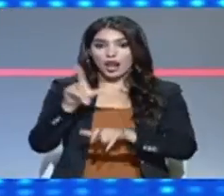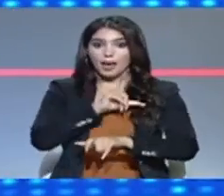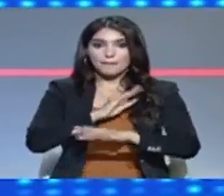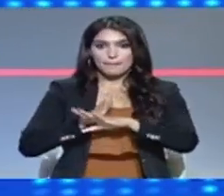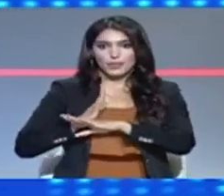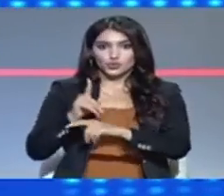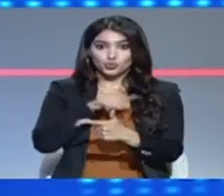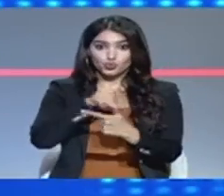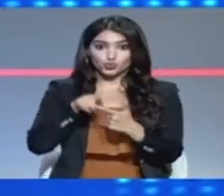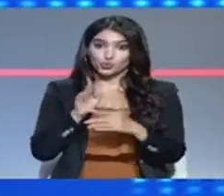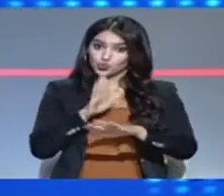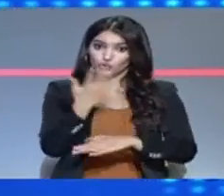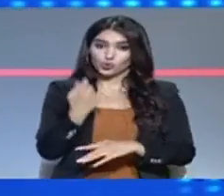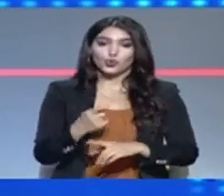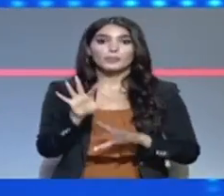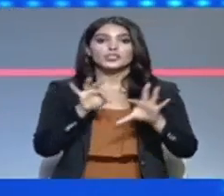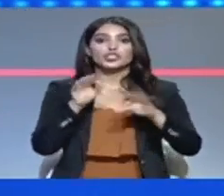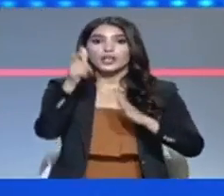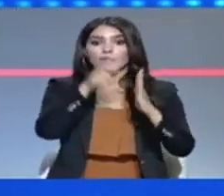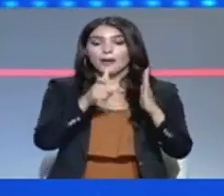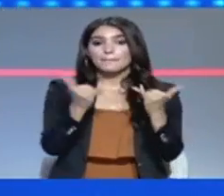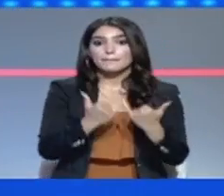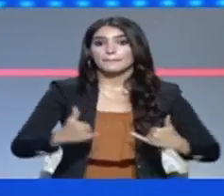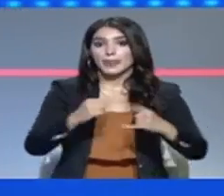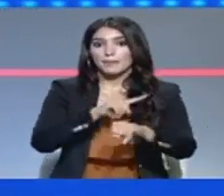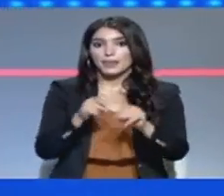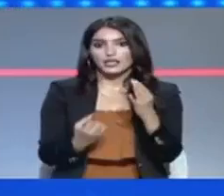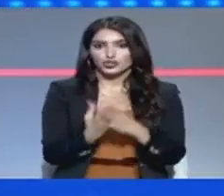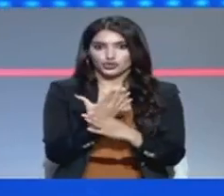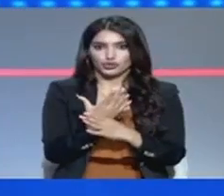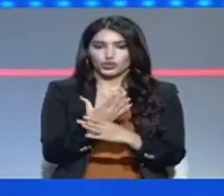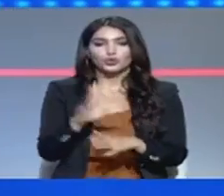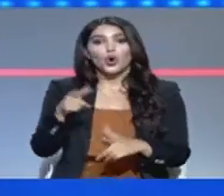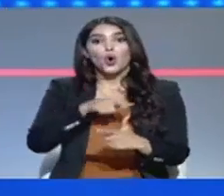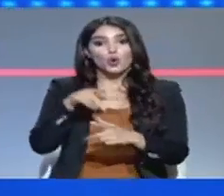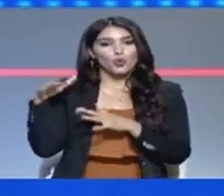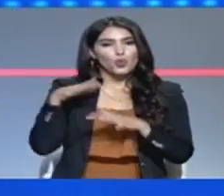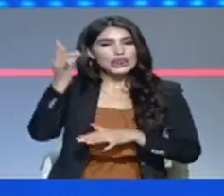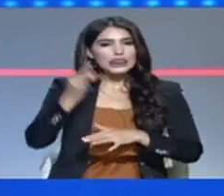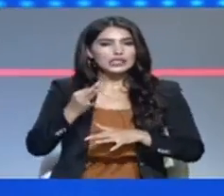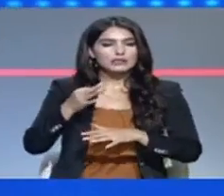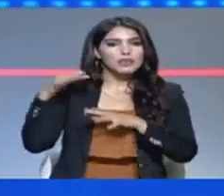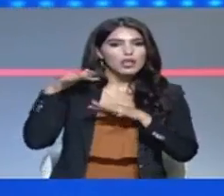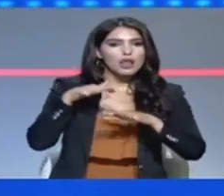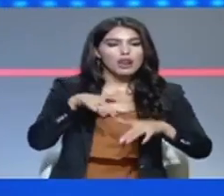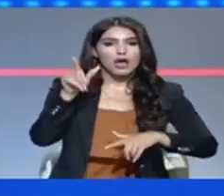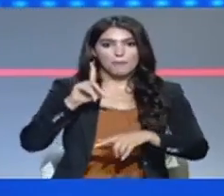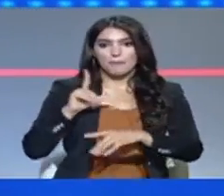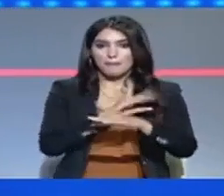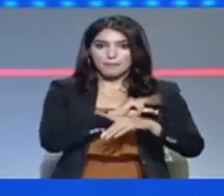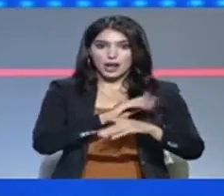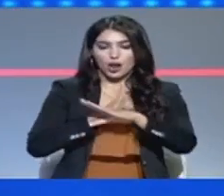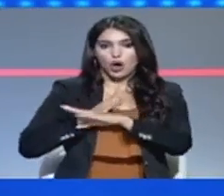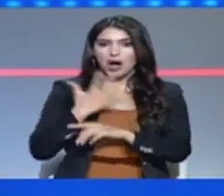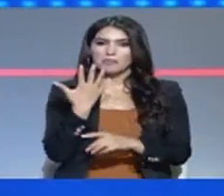الأمنيين والعسكريين لاختيار مجالس بلدية جديدة، وقد تراوحت نسبة الإقبال في هذه الانتخابات الجزئية بين